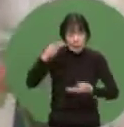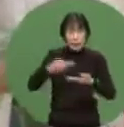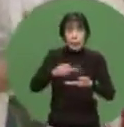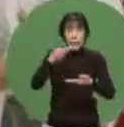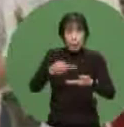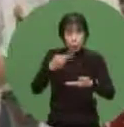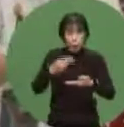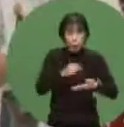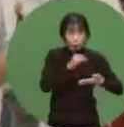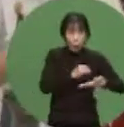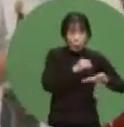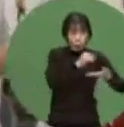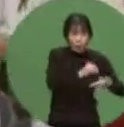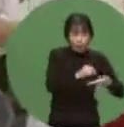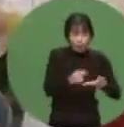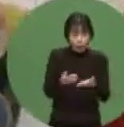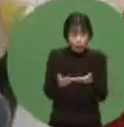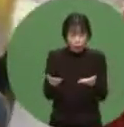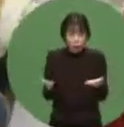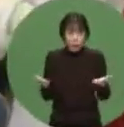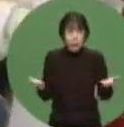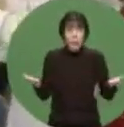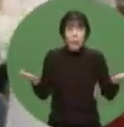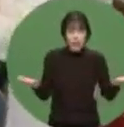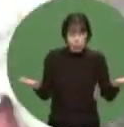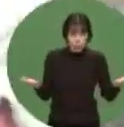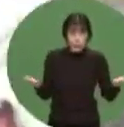お土産などがずらりと勢ぞろい。